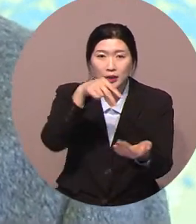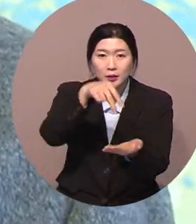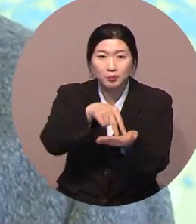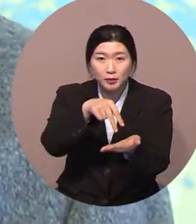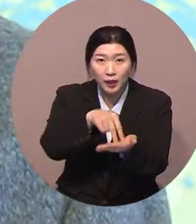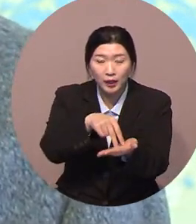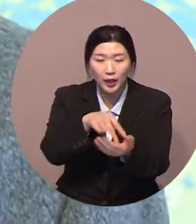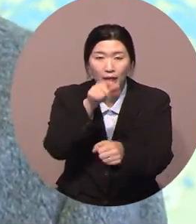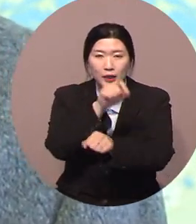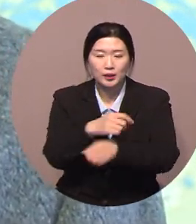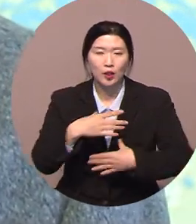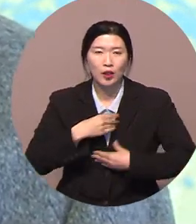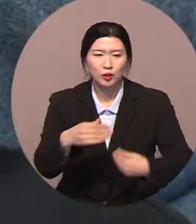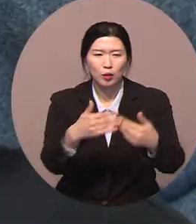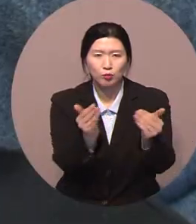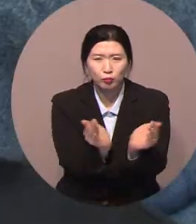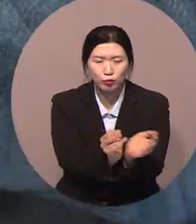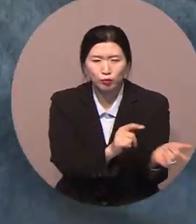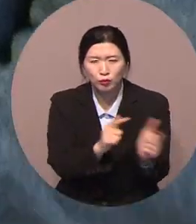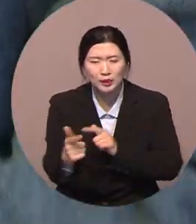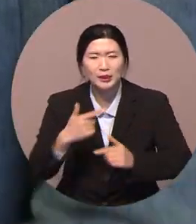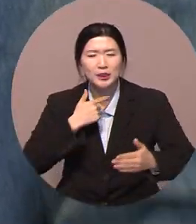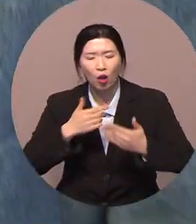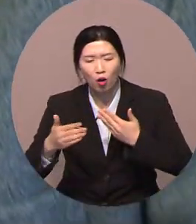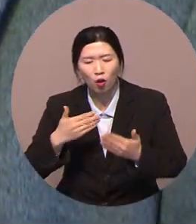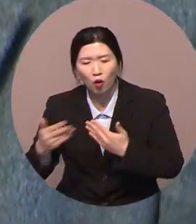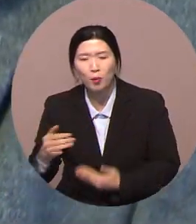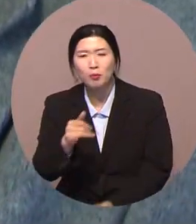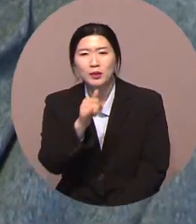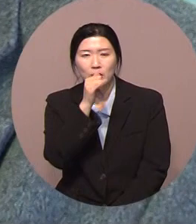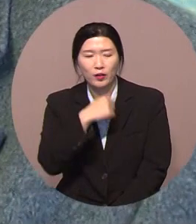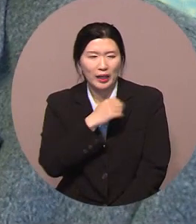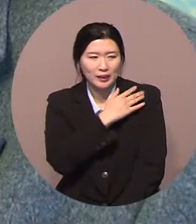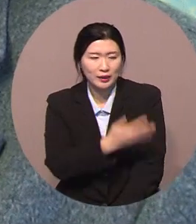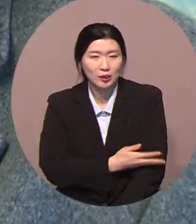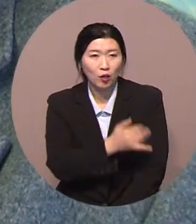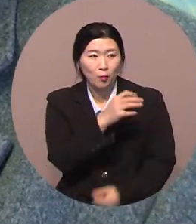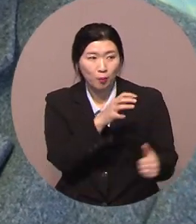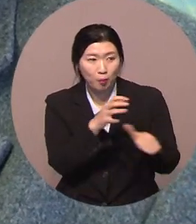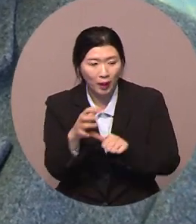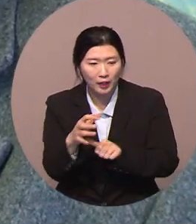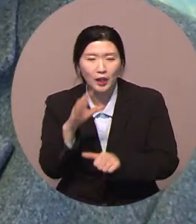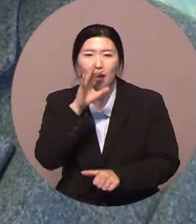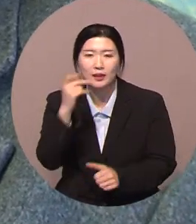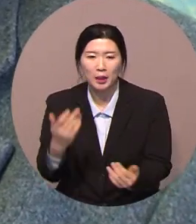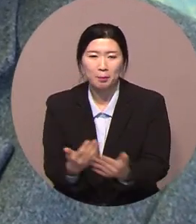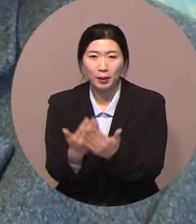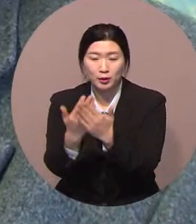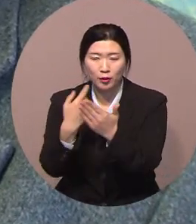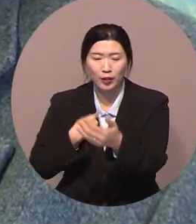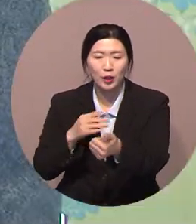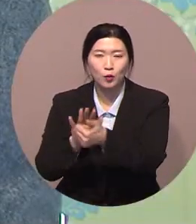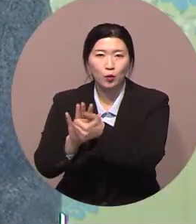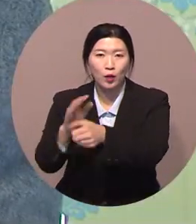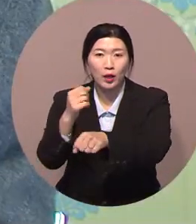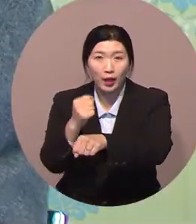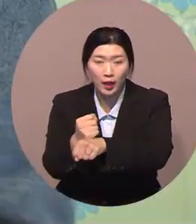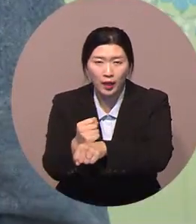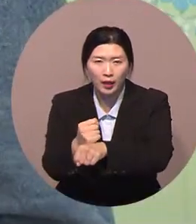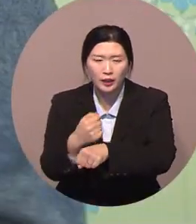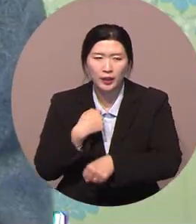행정안전부 등에서 일했던 경과 능력을 토대로 아산시 발전을 위해 하는게 목표라면 거치에